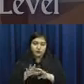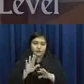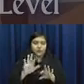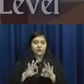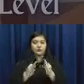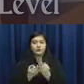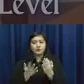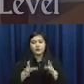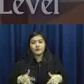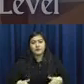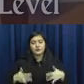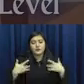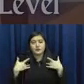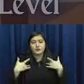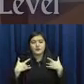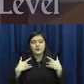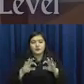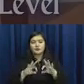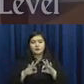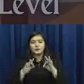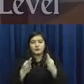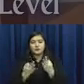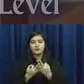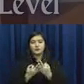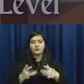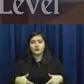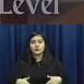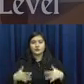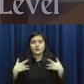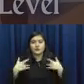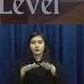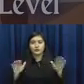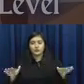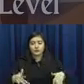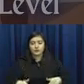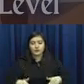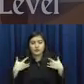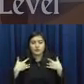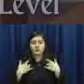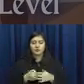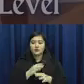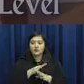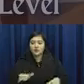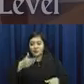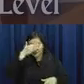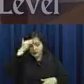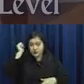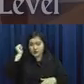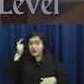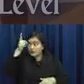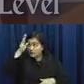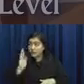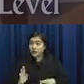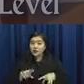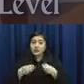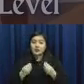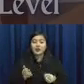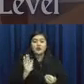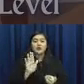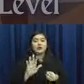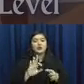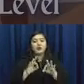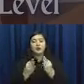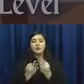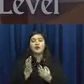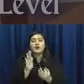anak. Huwag nating kalilimutan, ipinagkatiwala sa atin ng Panginoon ang ating pamilya, ang ating mga